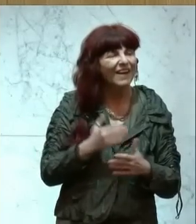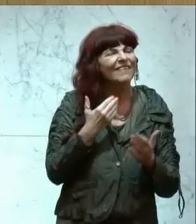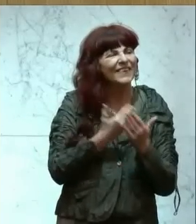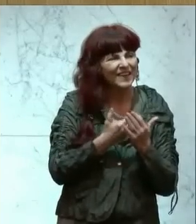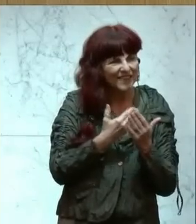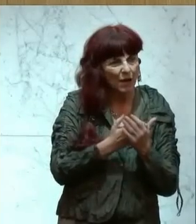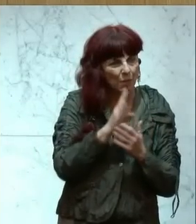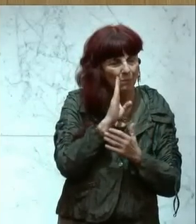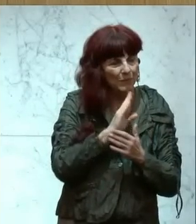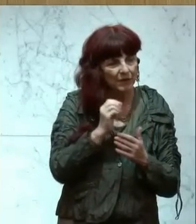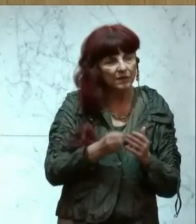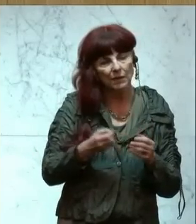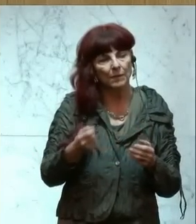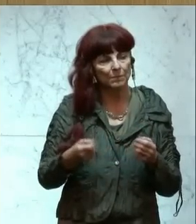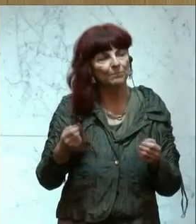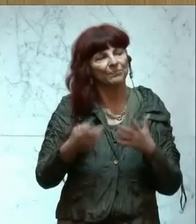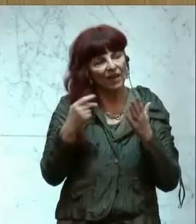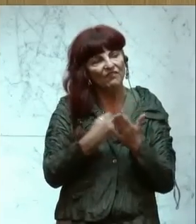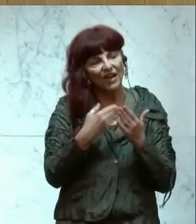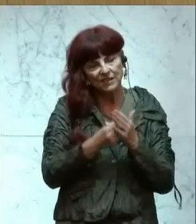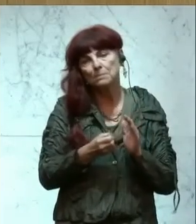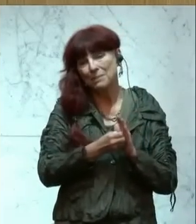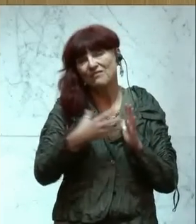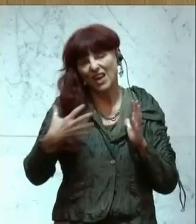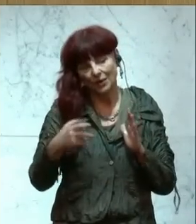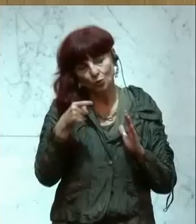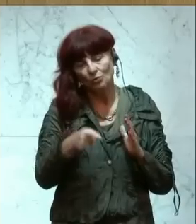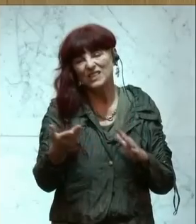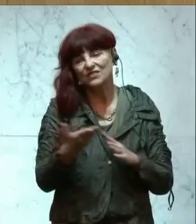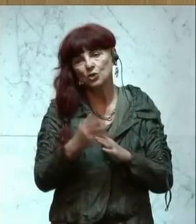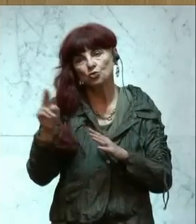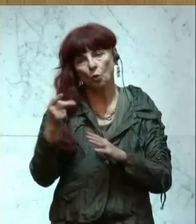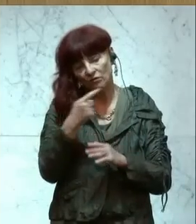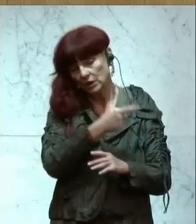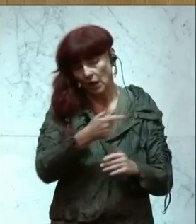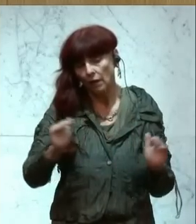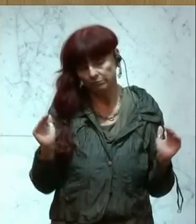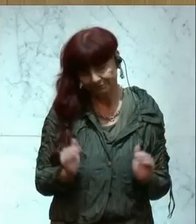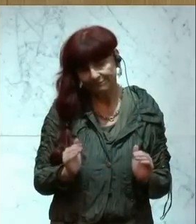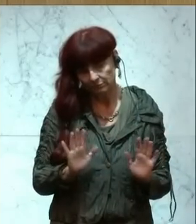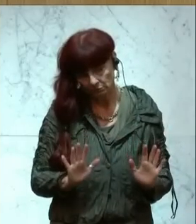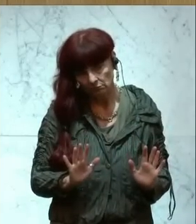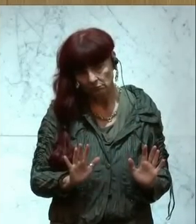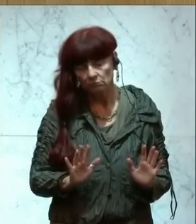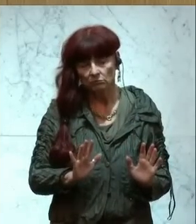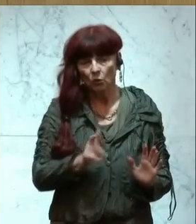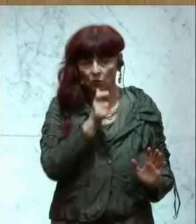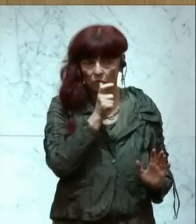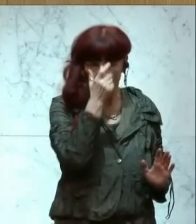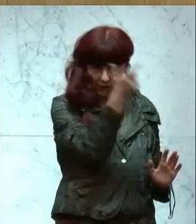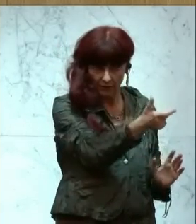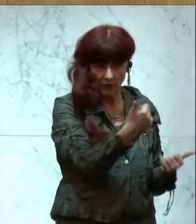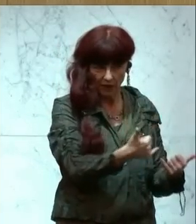die Bewertung von so Zwischenrufen betrifft, Sie um Mäßigung ersuchen und erteile Ihnen jetzt das Wort und Sie können Ihre